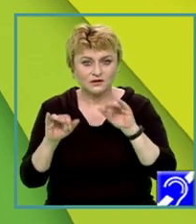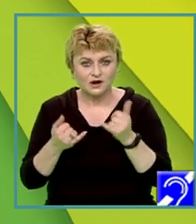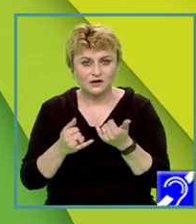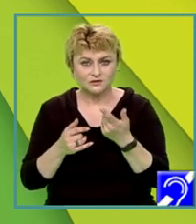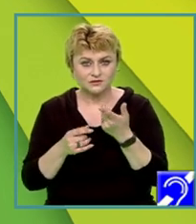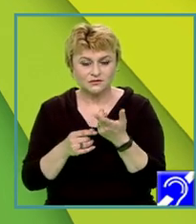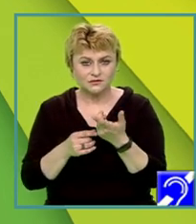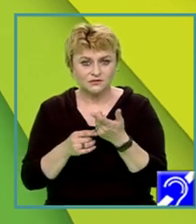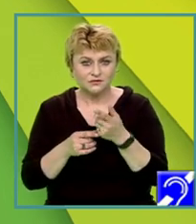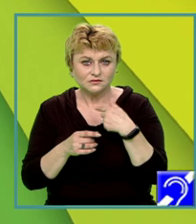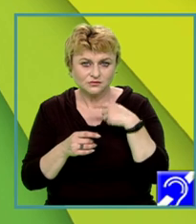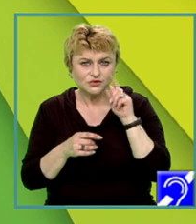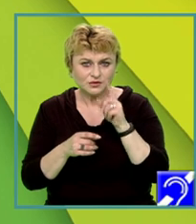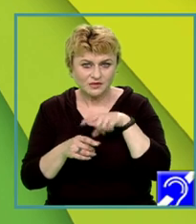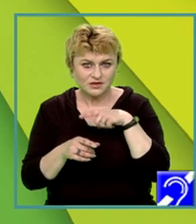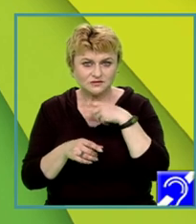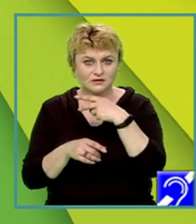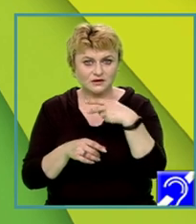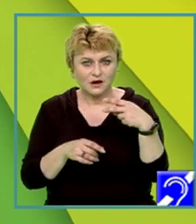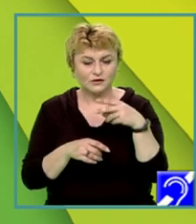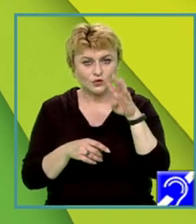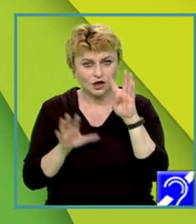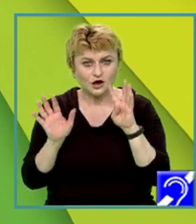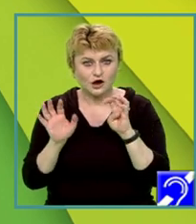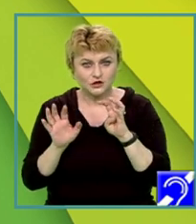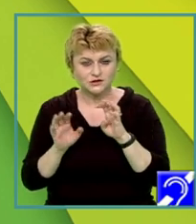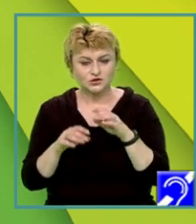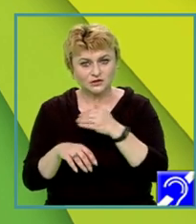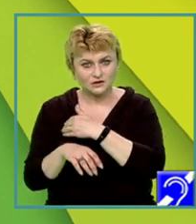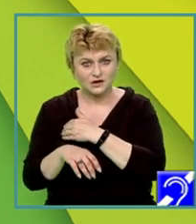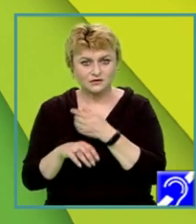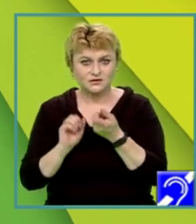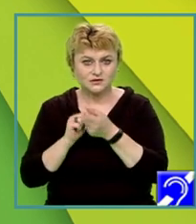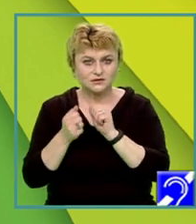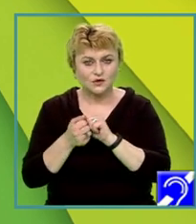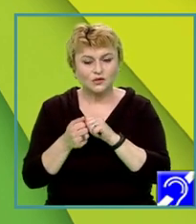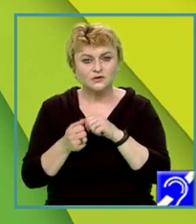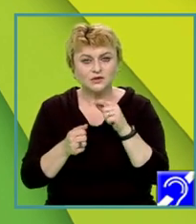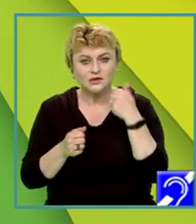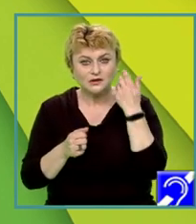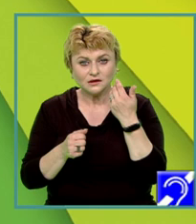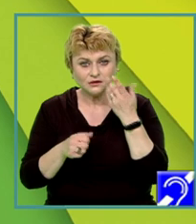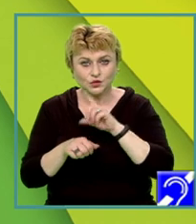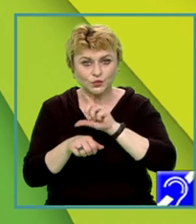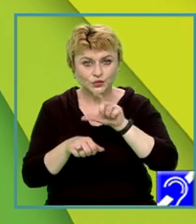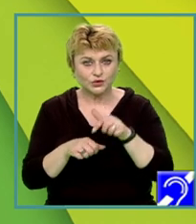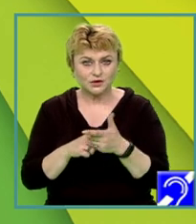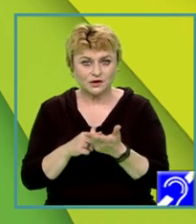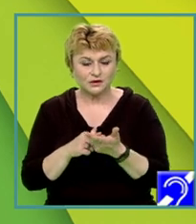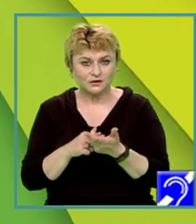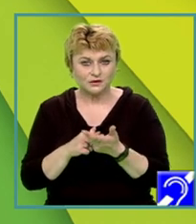bisectoare stim ca este egal cu 90 de grade sau când unghiurile a o b și b o c sunt unghiuri